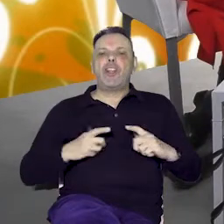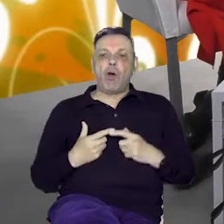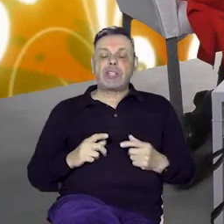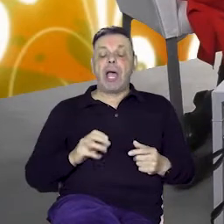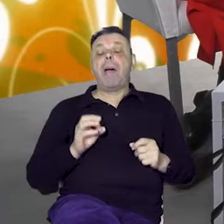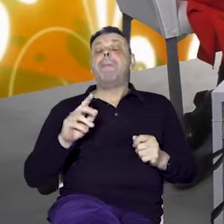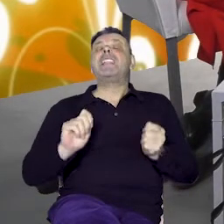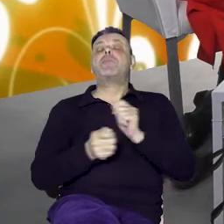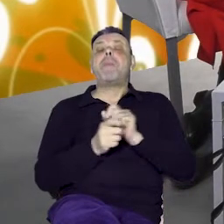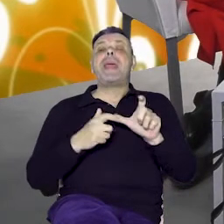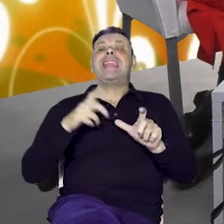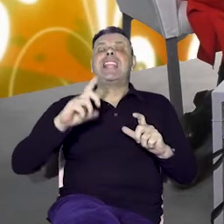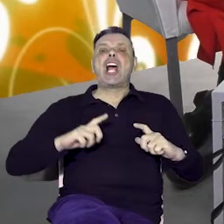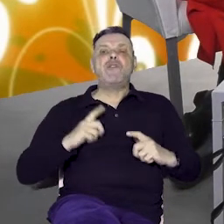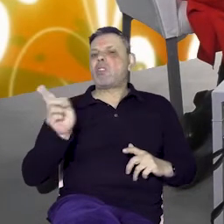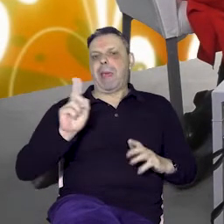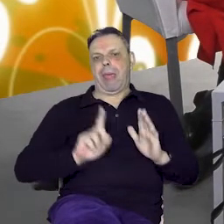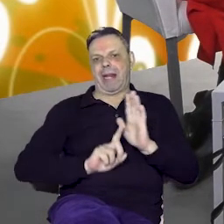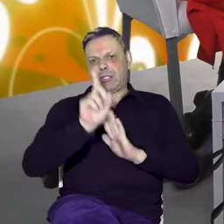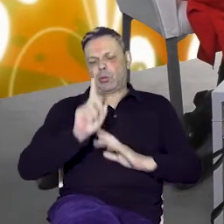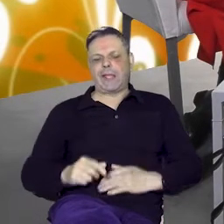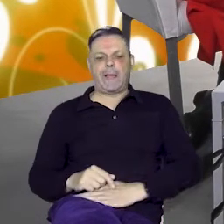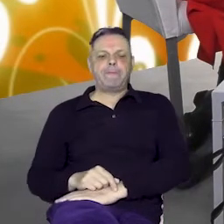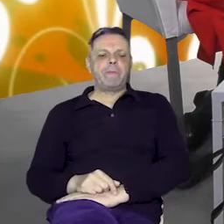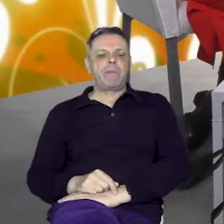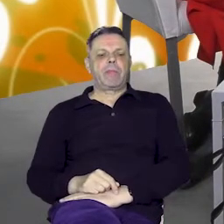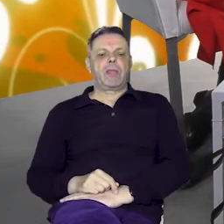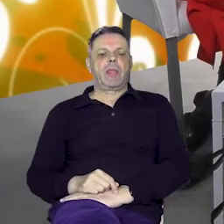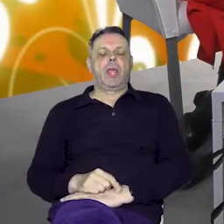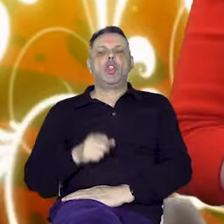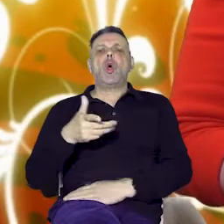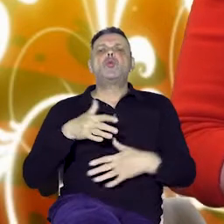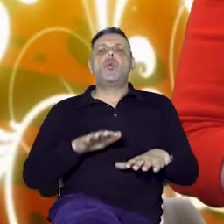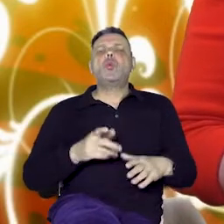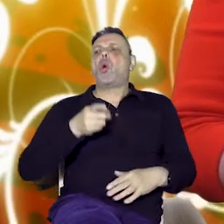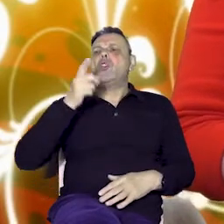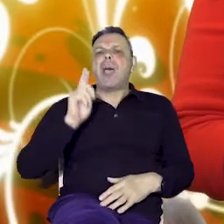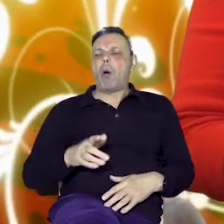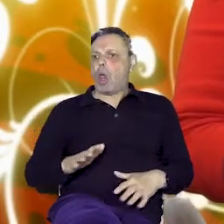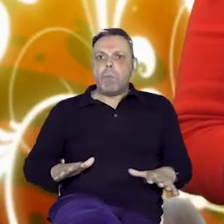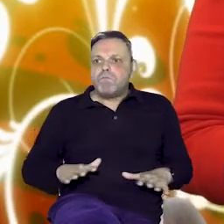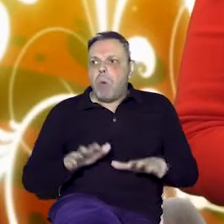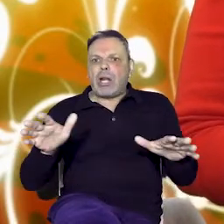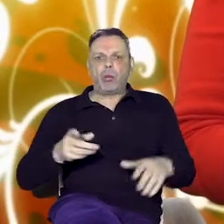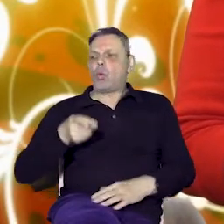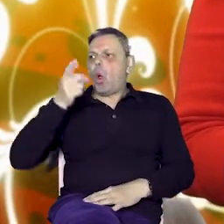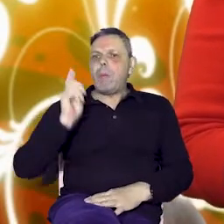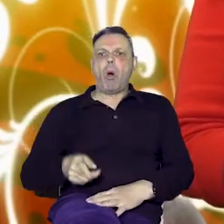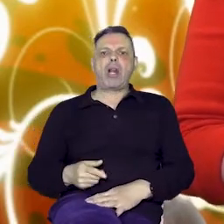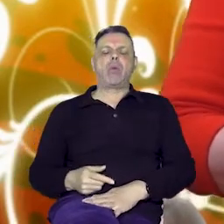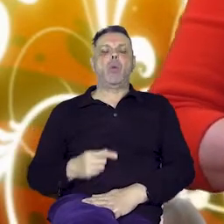stila života nema ni rezultata. Ne. Ne, nema ga. To su ljudi koji se moraju pokrenuti, koji moraju, ako